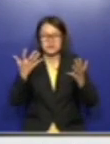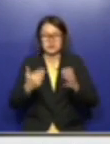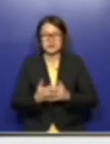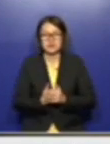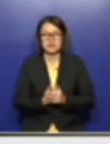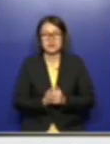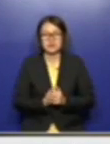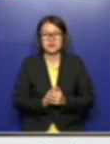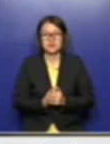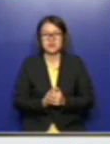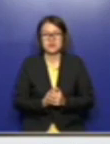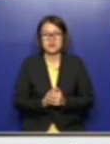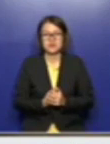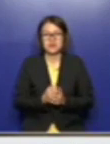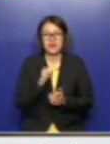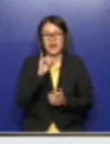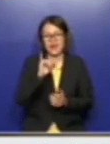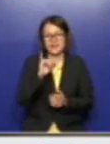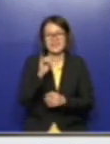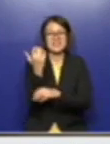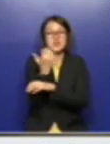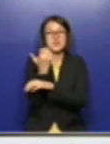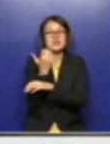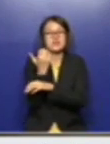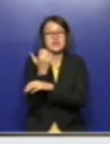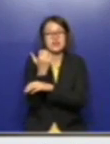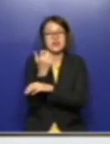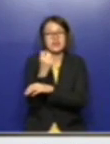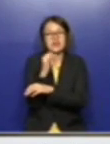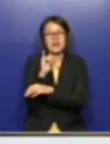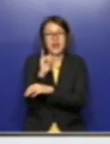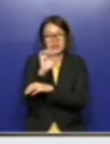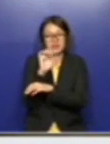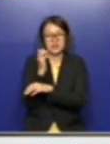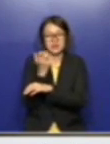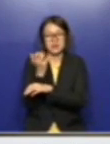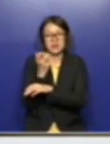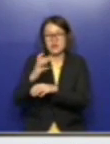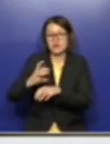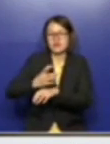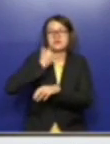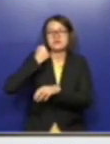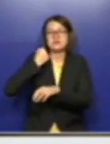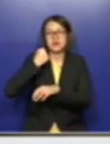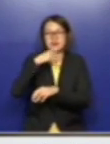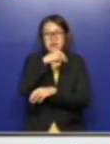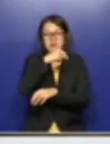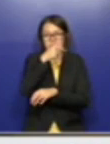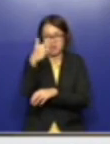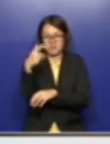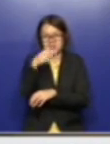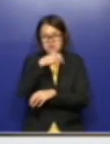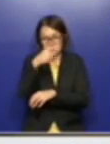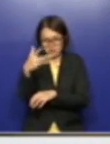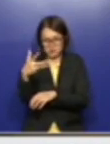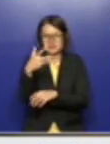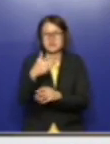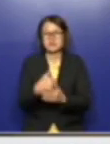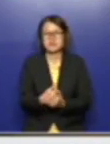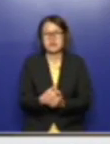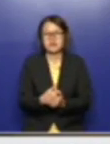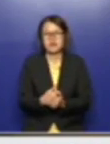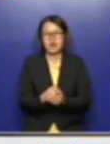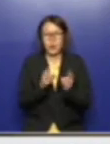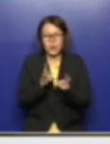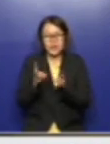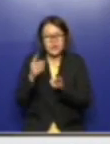วก็อยู่ไอทีวีตั้งแต่ตอนปฏิวัติรัฐประหาร49แล้วก็ไปยึดเอาไอทีวีไปเป็นไทย PBS เนี่ยฮะแล้วผมจะรู้วิธีการคิด